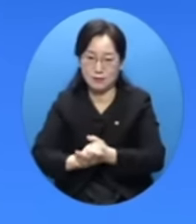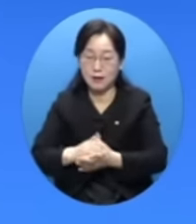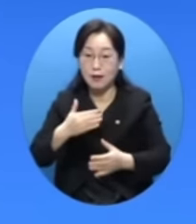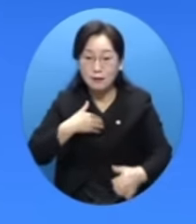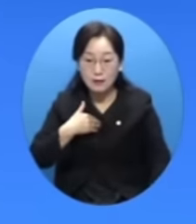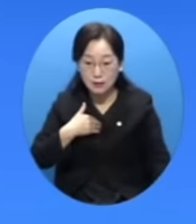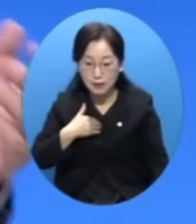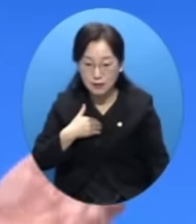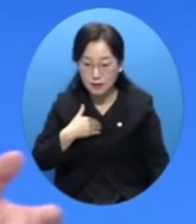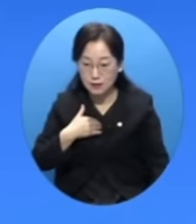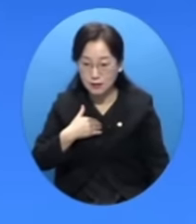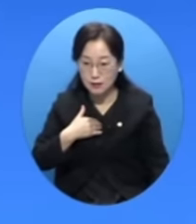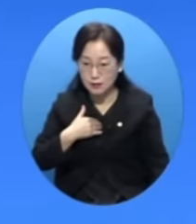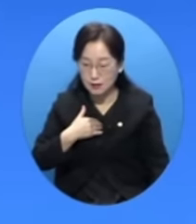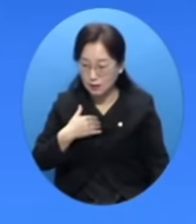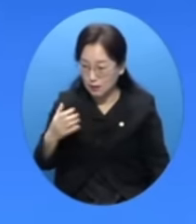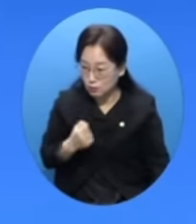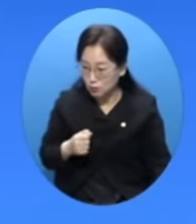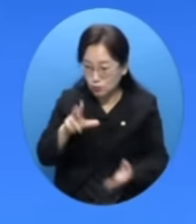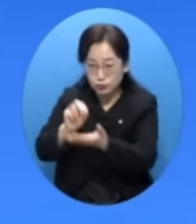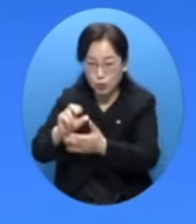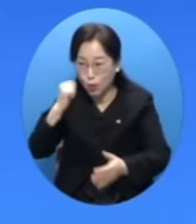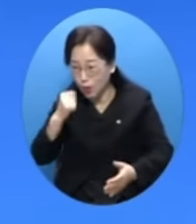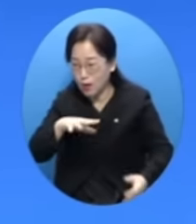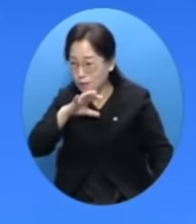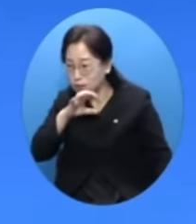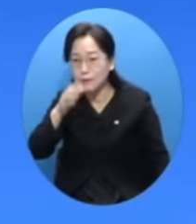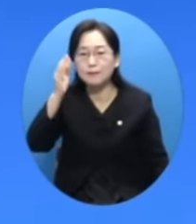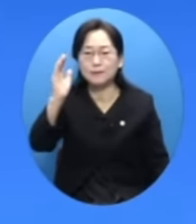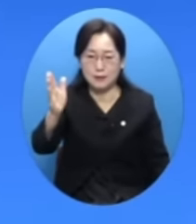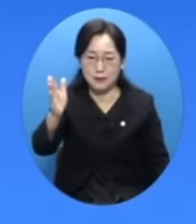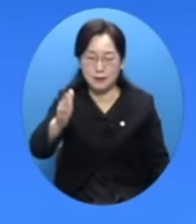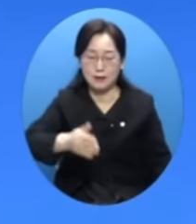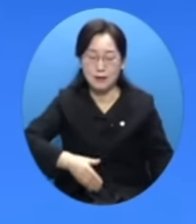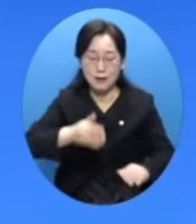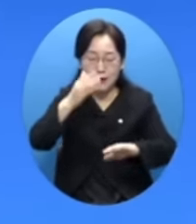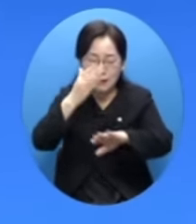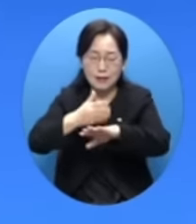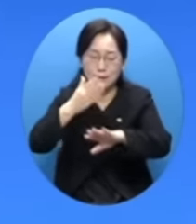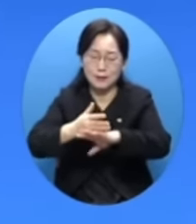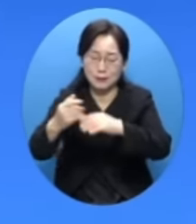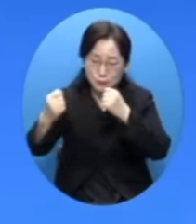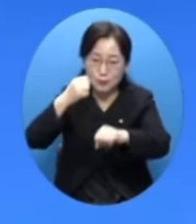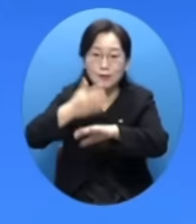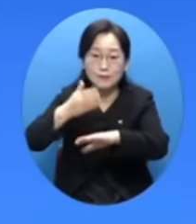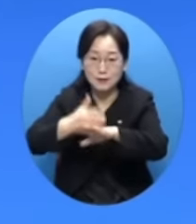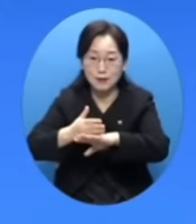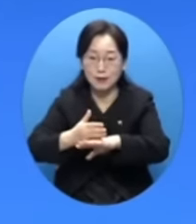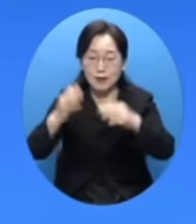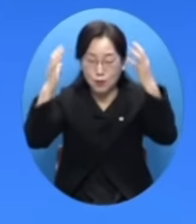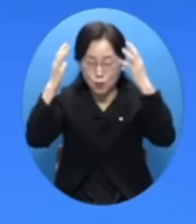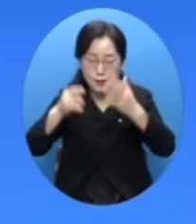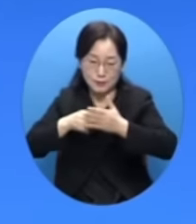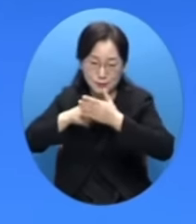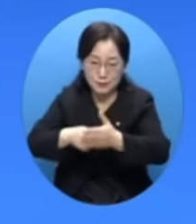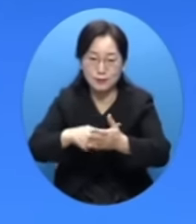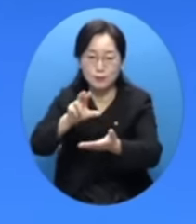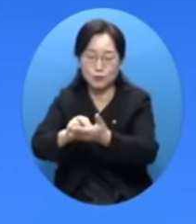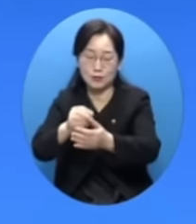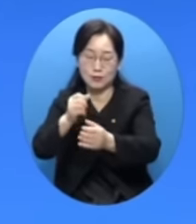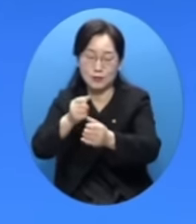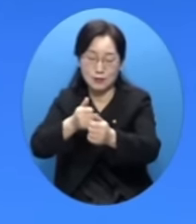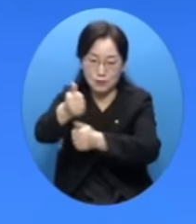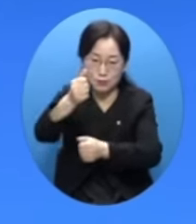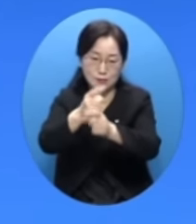있는 문제와 어려움을 갖고 불평하지 말고 그 가운데서 감사하면 우리가 고난을 극복하고 문제를 이기고 승리의